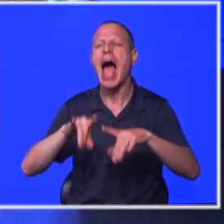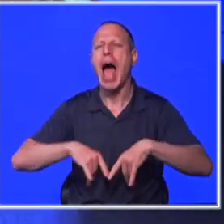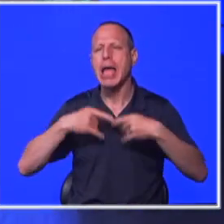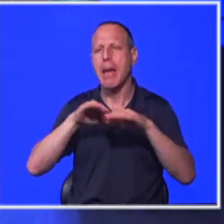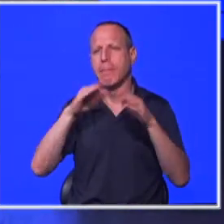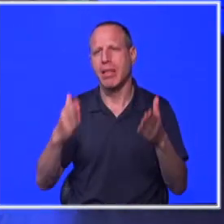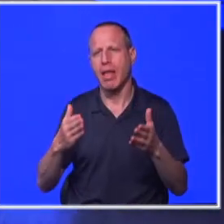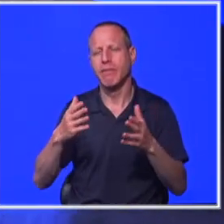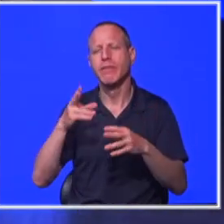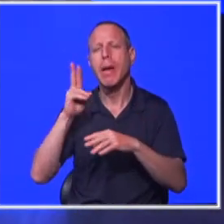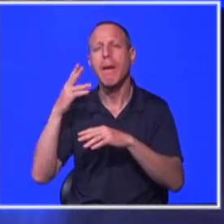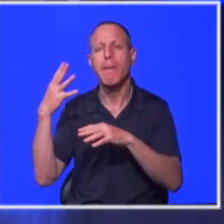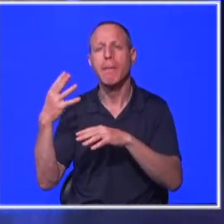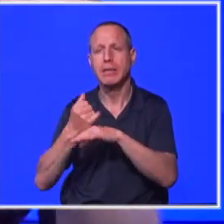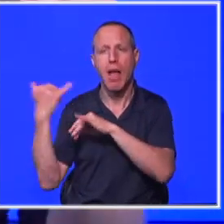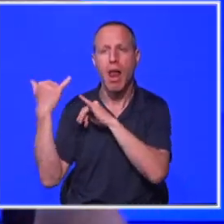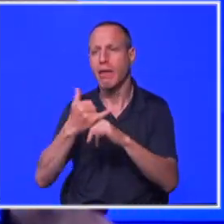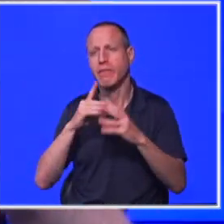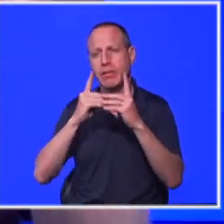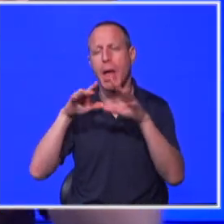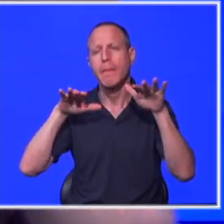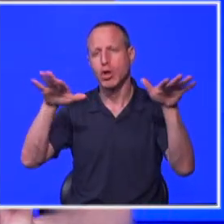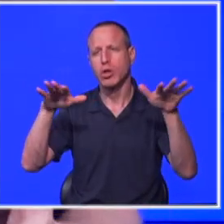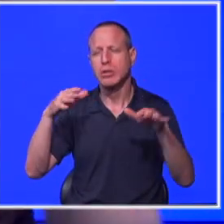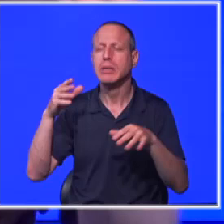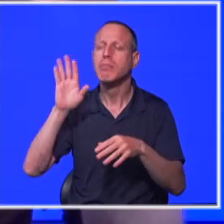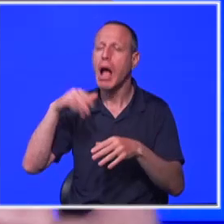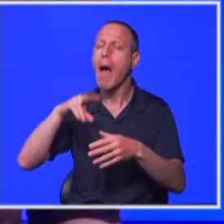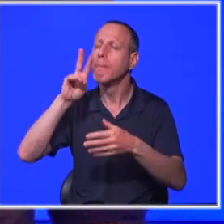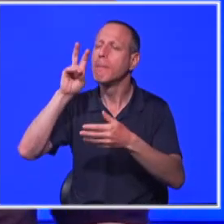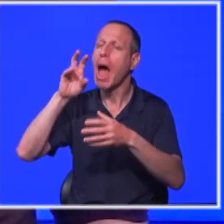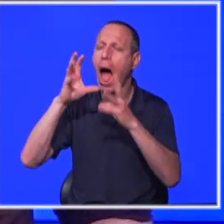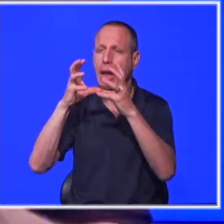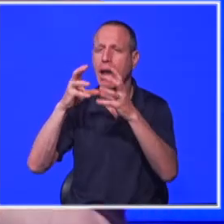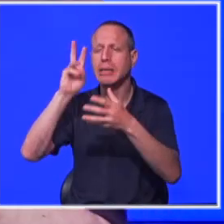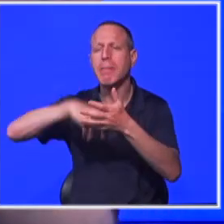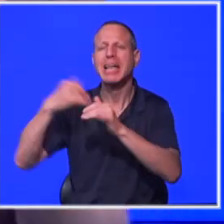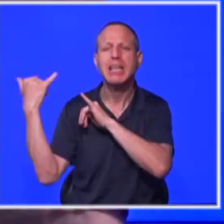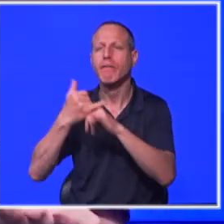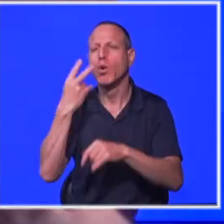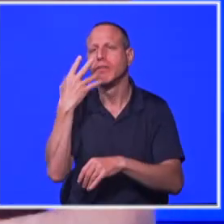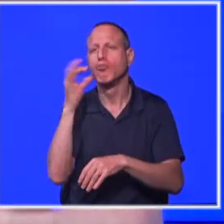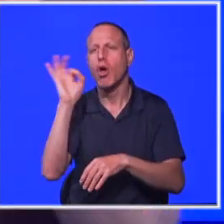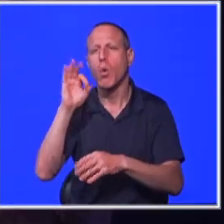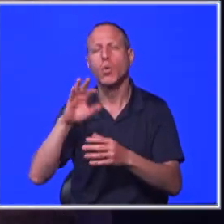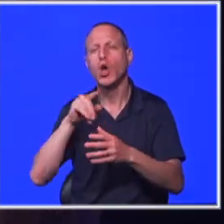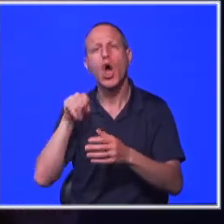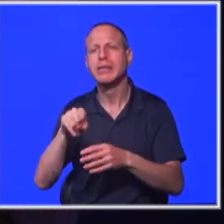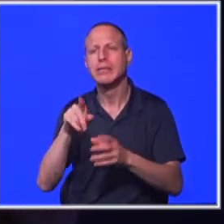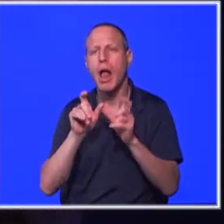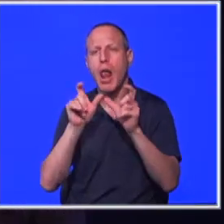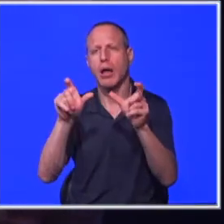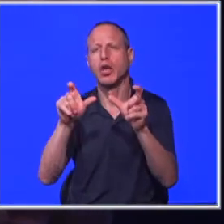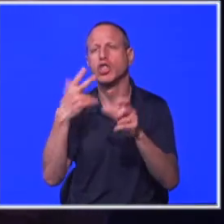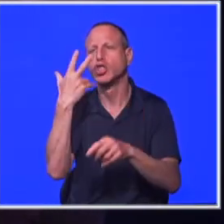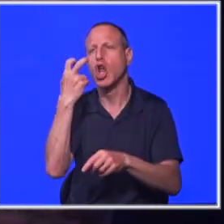רק דרך מטוסים. בנוסף, מוטל על האננס גם מכס יבוא של 25%. כל זה למה? כדי להגן על